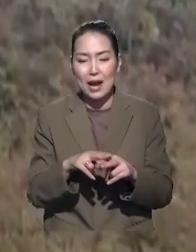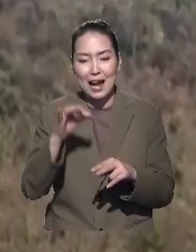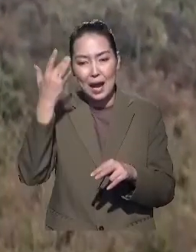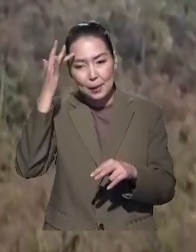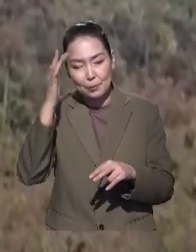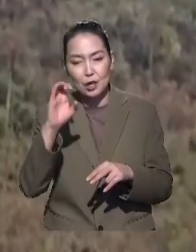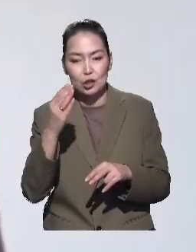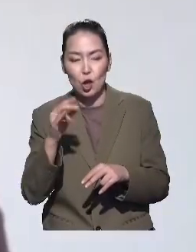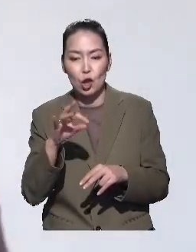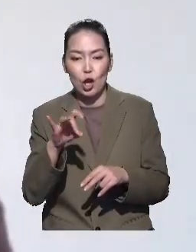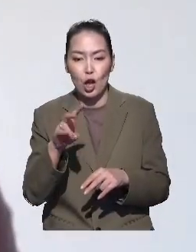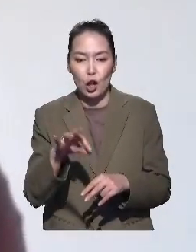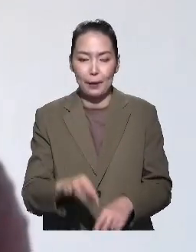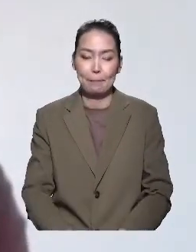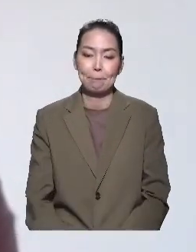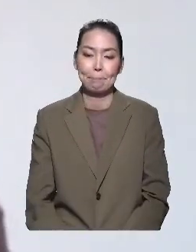штатом Мэриленд.